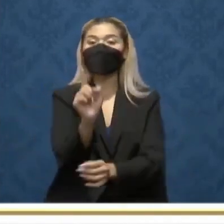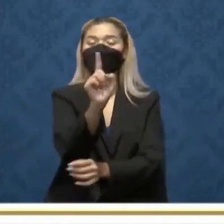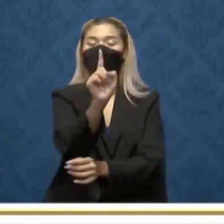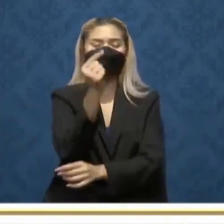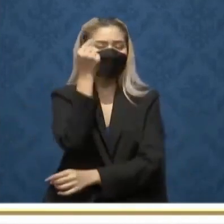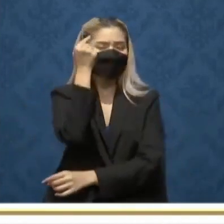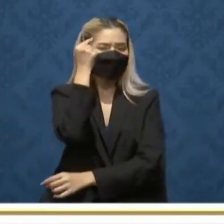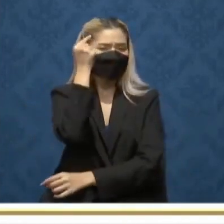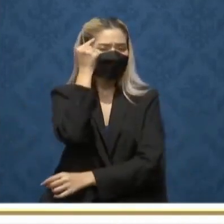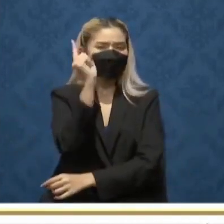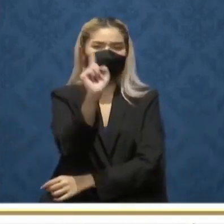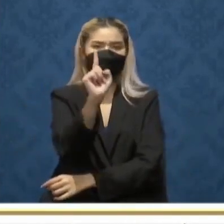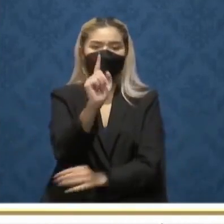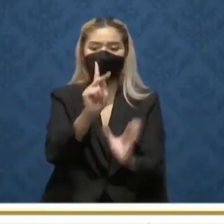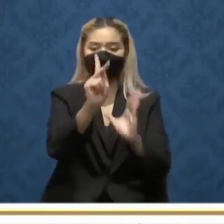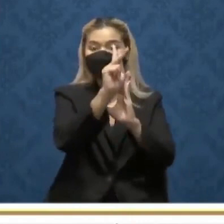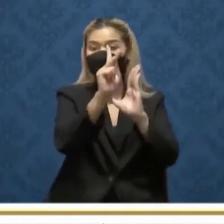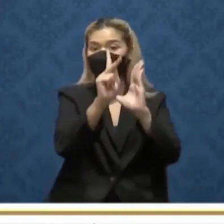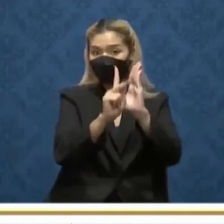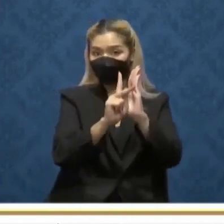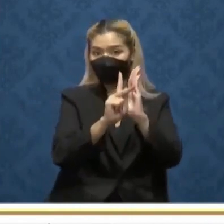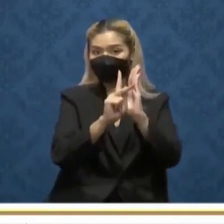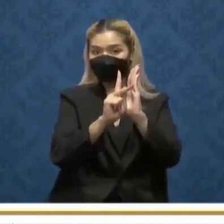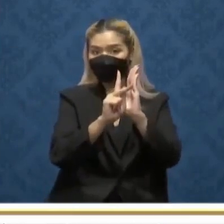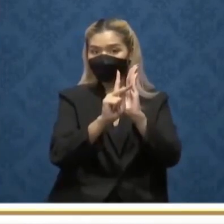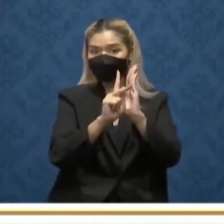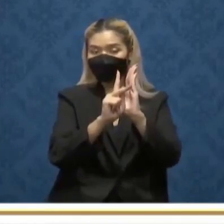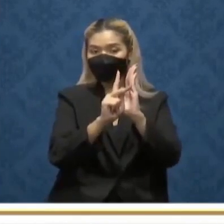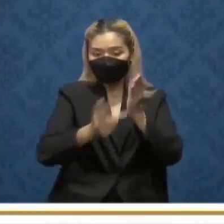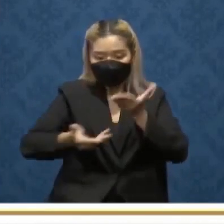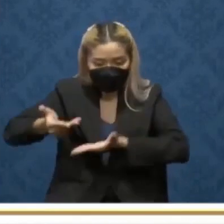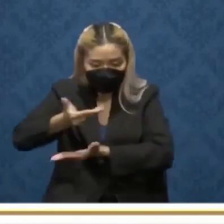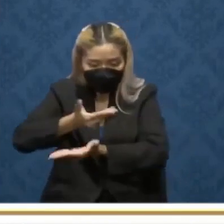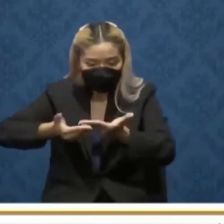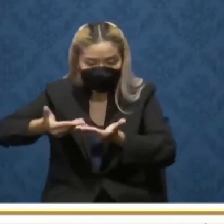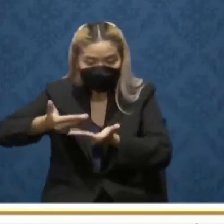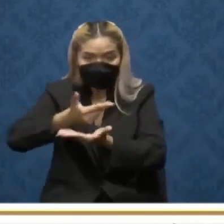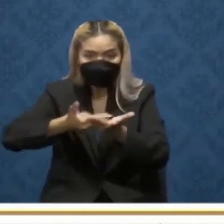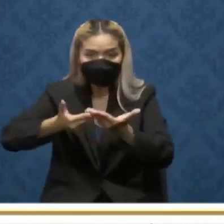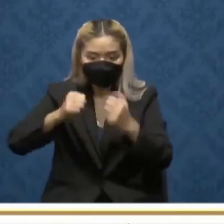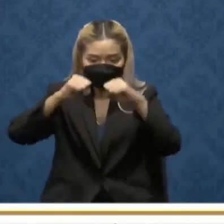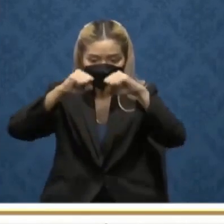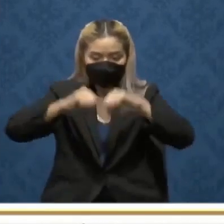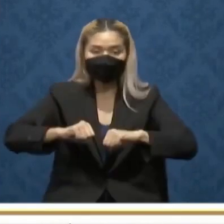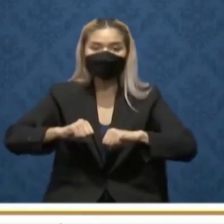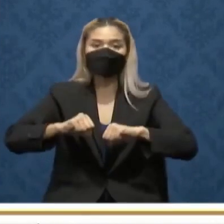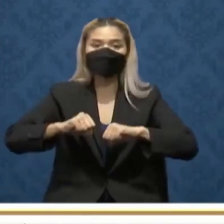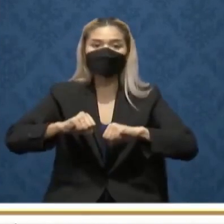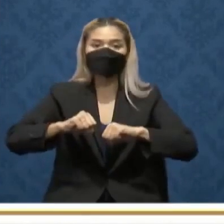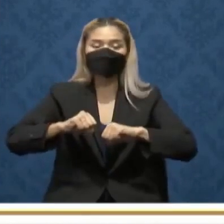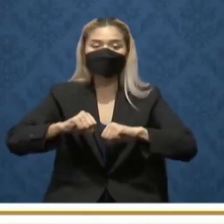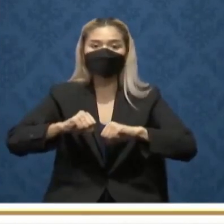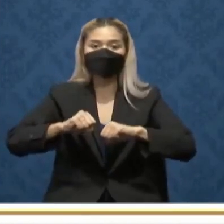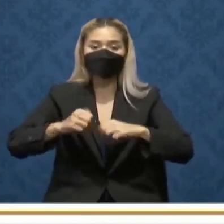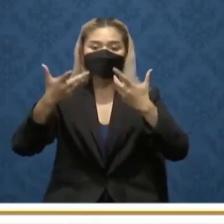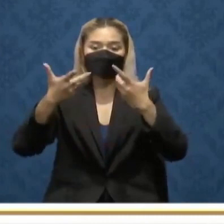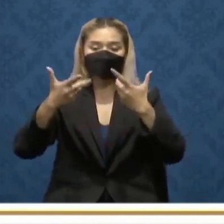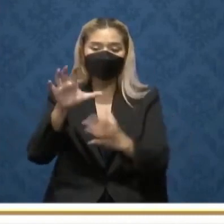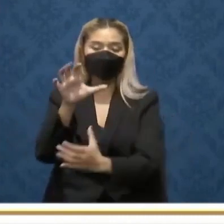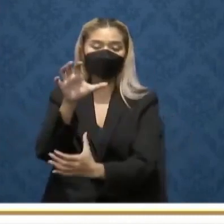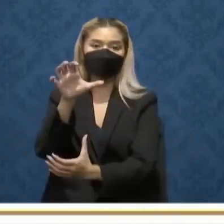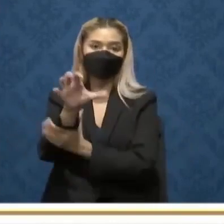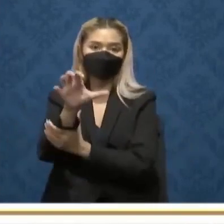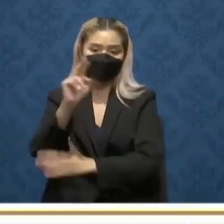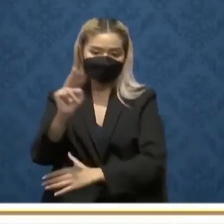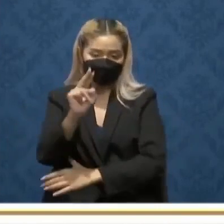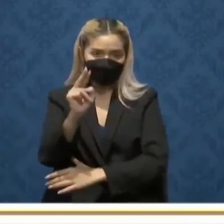แปรกฎหมายที่ผ่านมติในวาระ3ของสภาผู้แทนราษฎรและมีการบังคับใช้แล้วนั้นให้เป็นภ